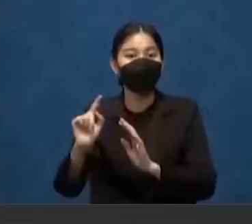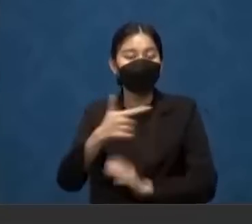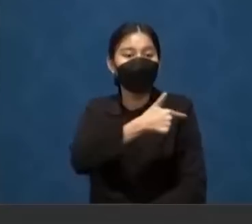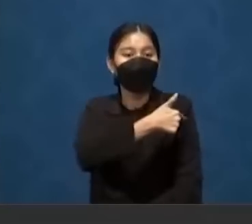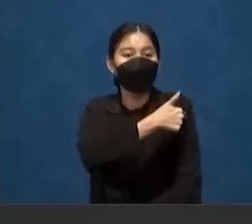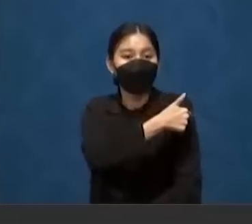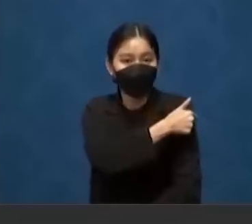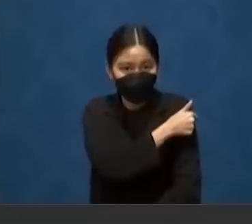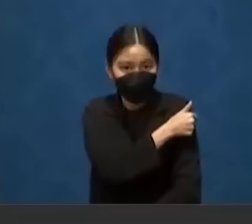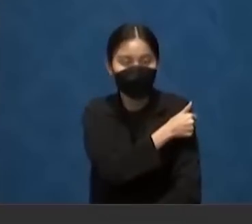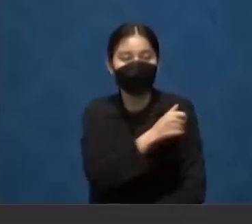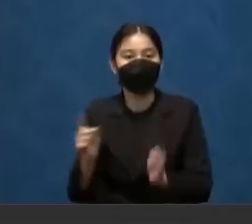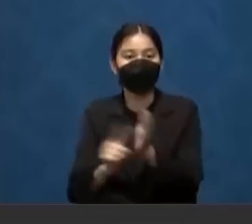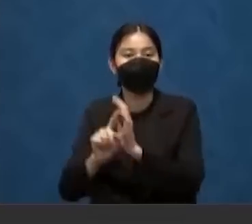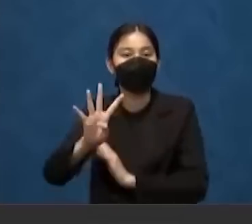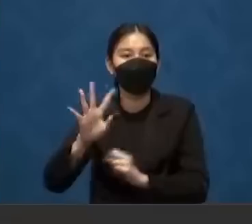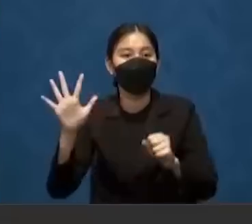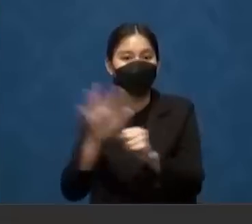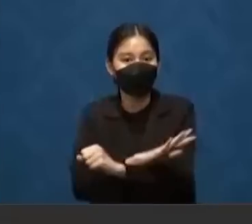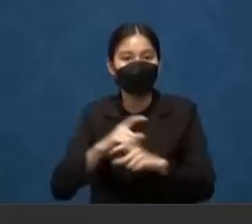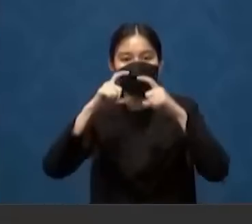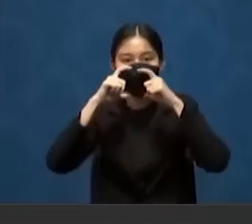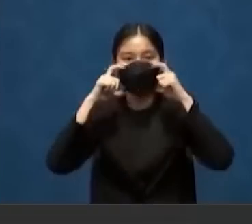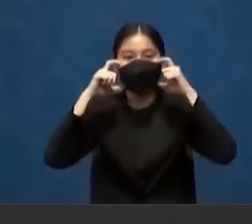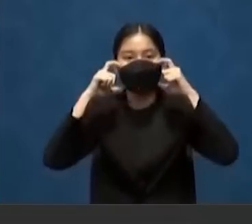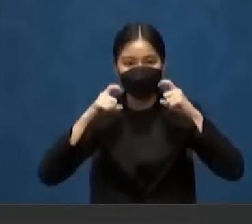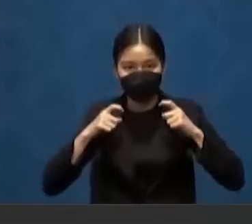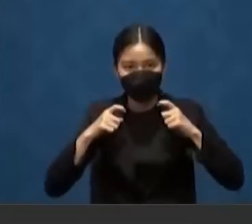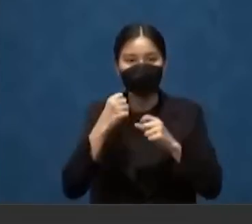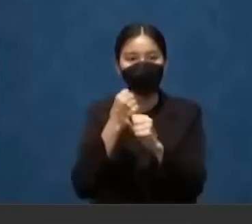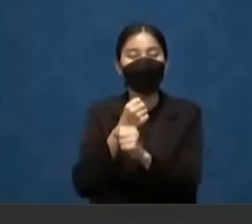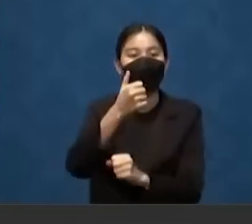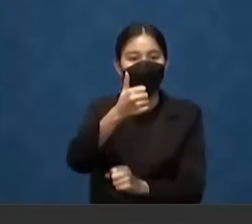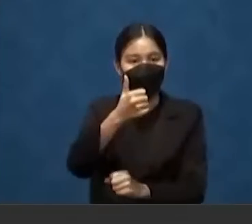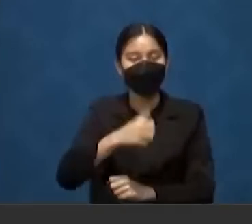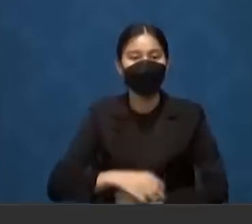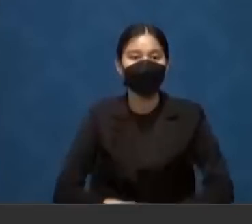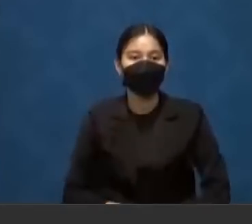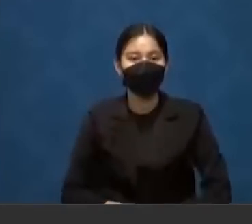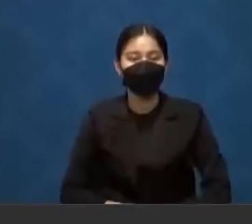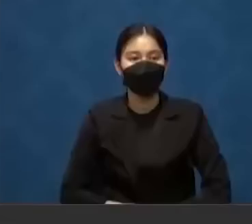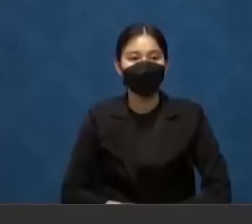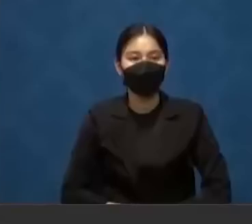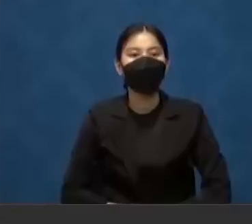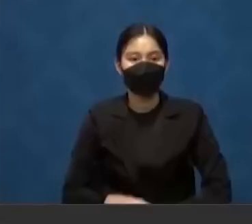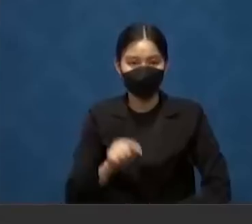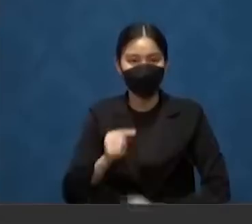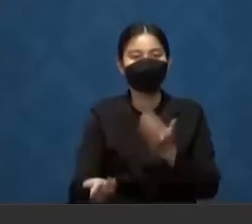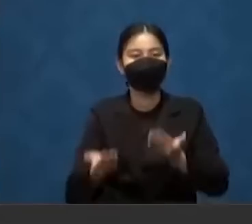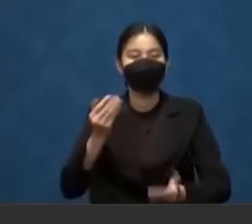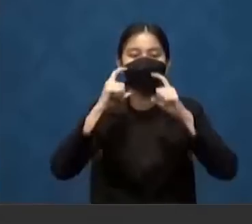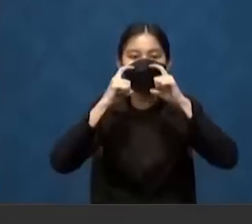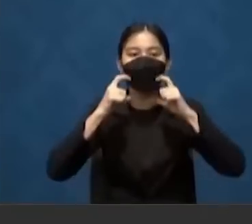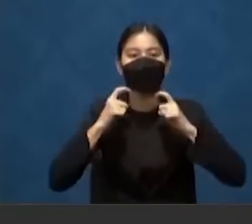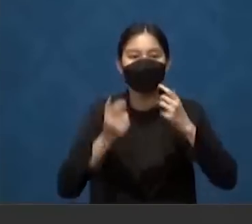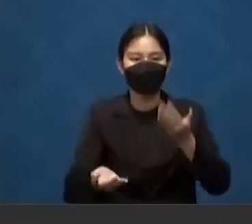นครบ 4 เข็มสามารถถวดหน้ากัได้เช่นกันทั้งนี้ก็เป็นความสมครใจนะครับท่ใด